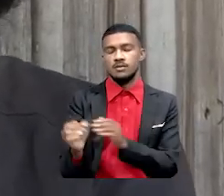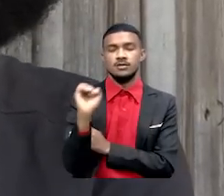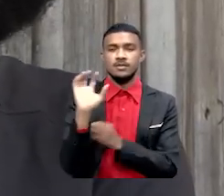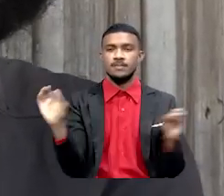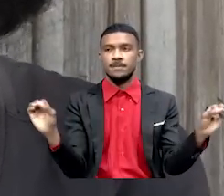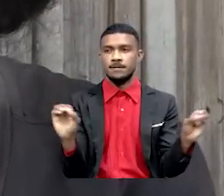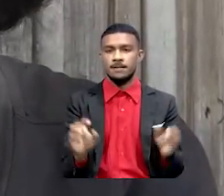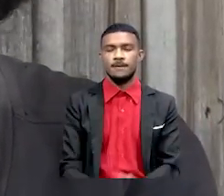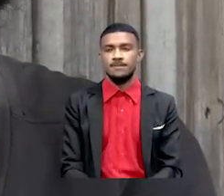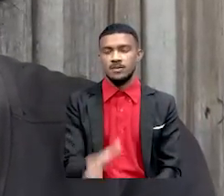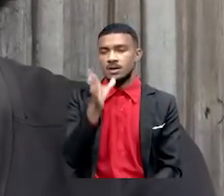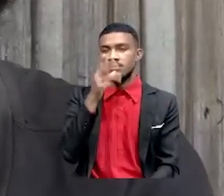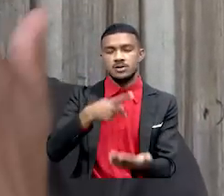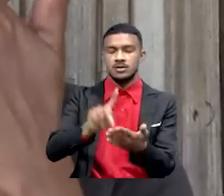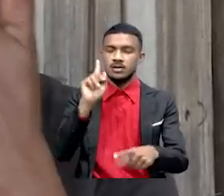na so sa la belda